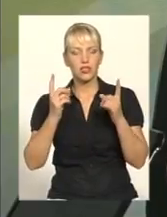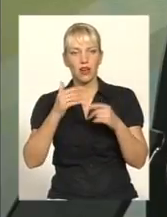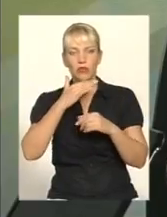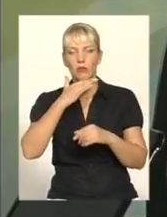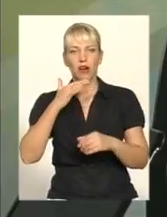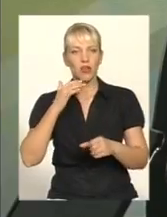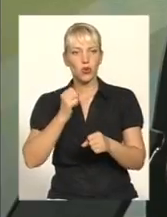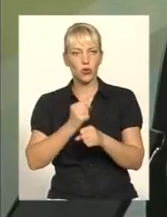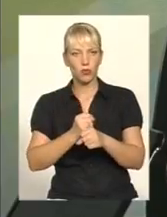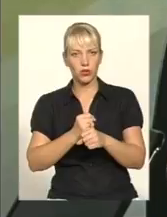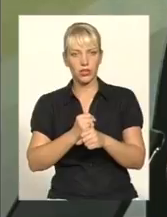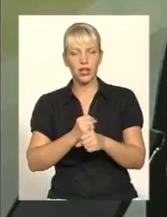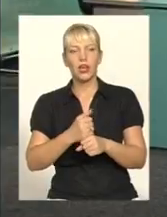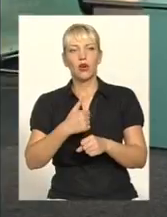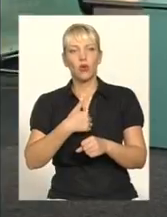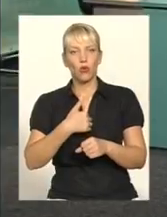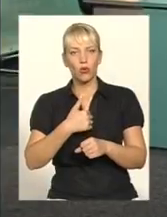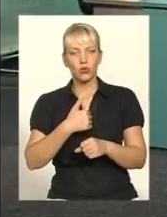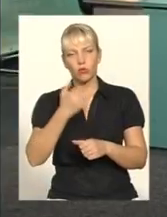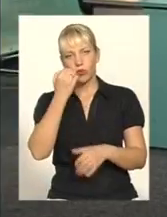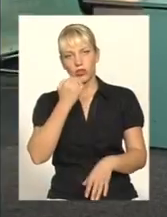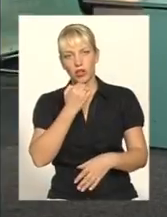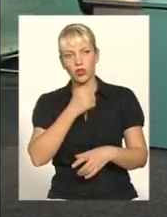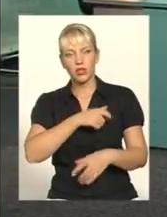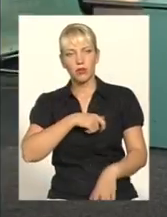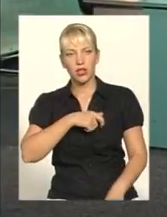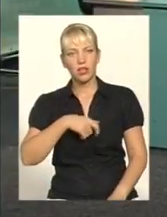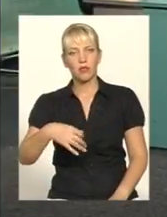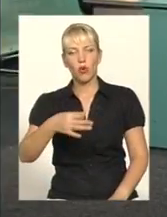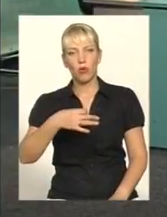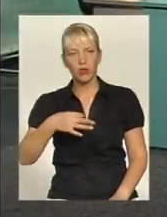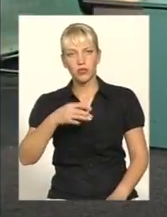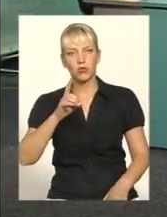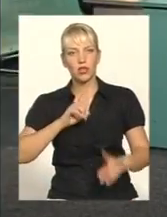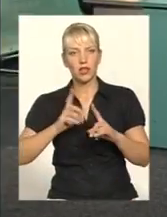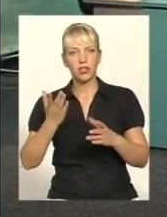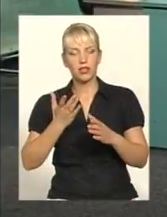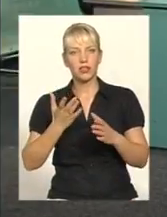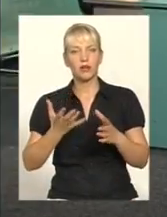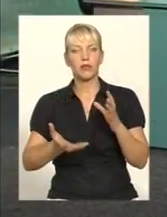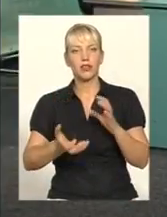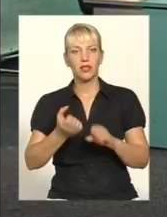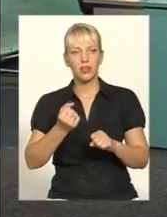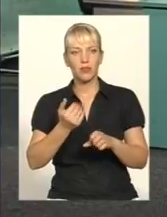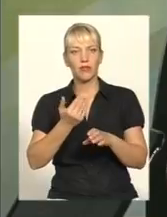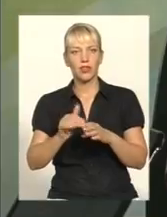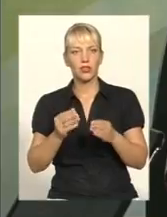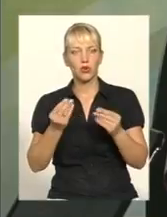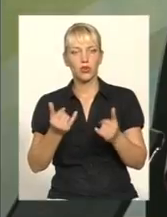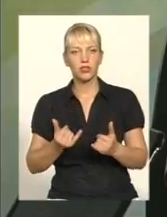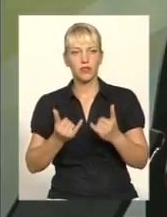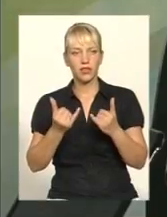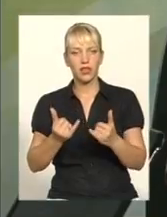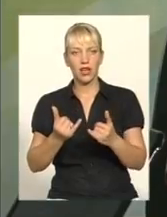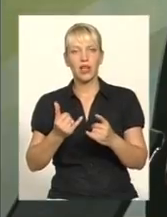багато роботи. Хочу подякувати депутатам обласної ради, які підтримали виділення коштів для нашого обласного закладу.